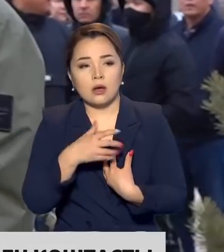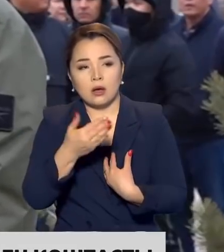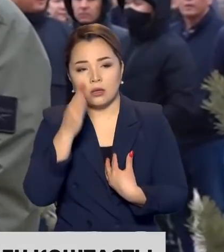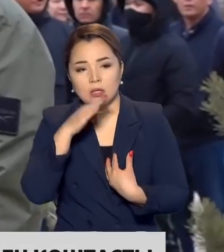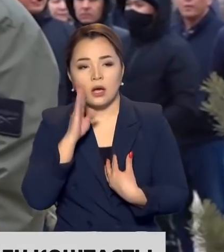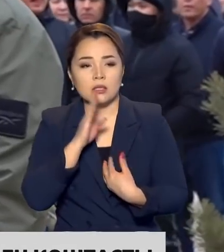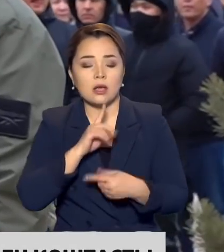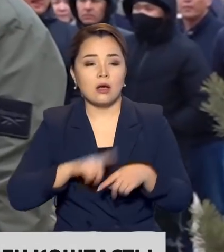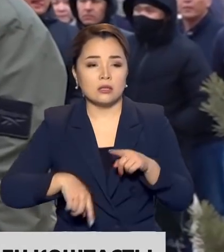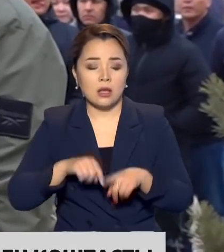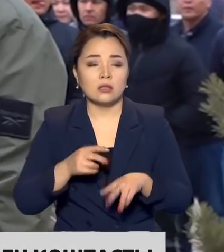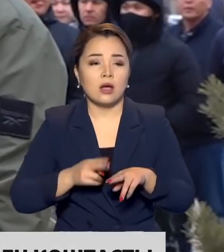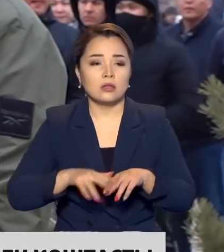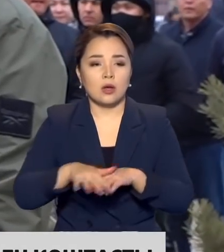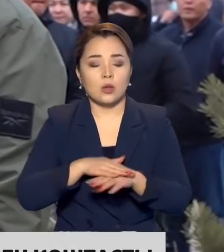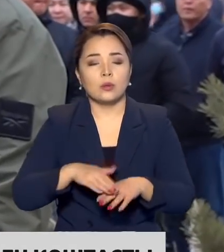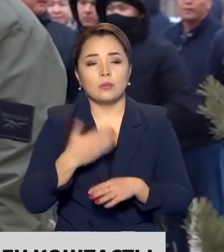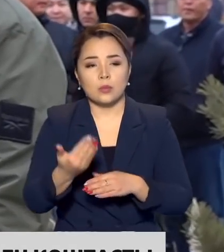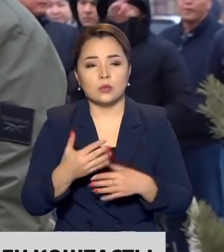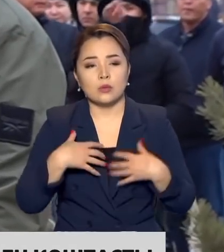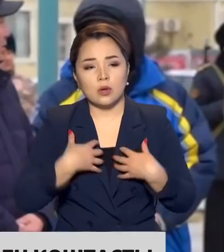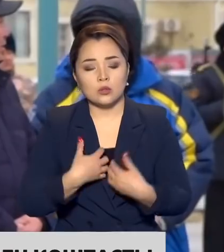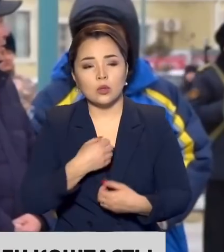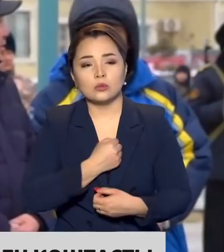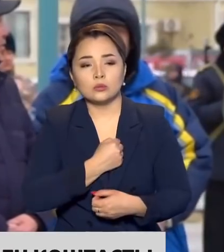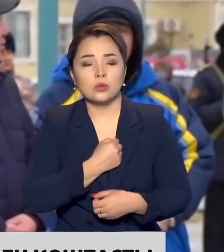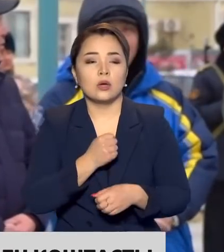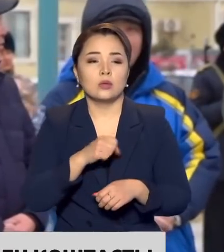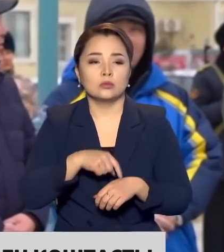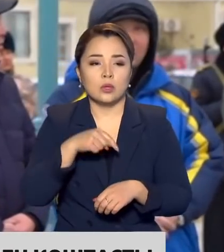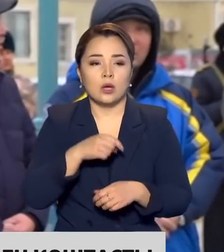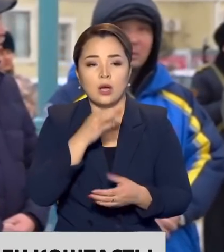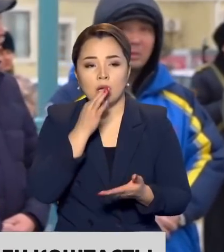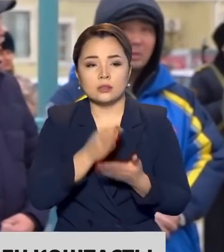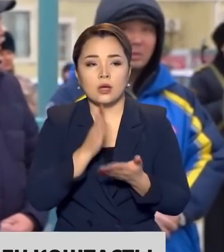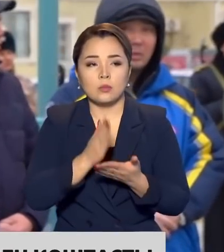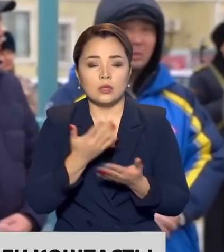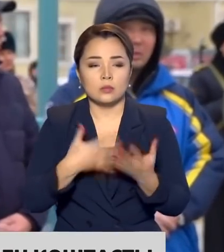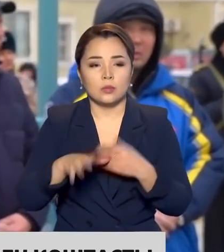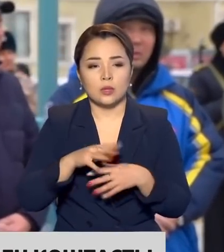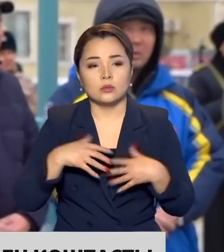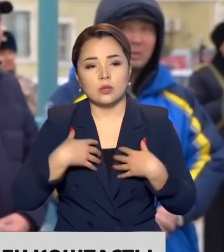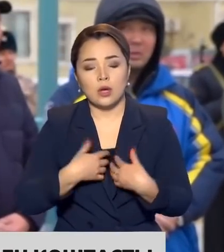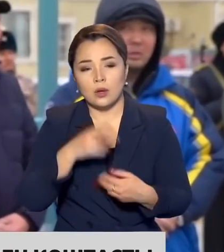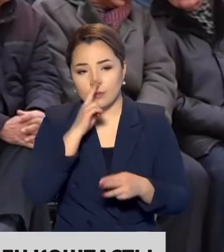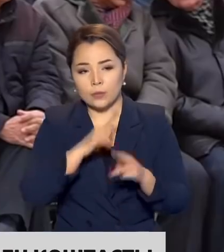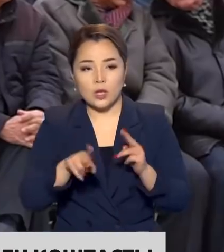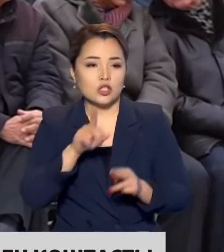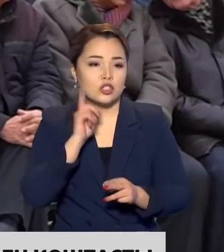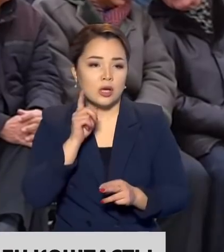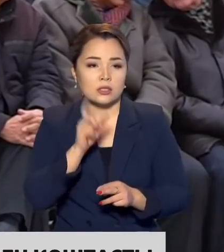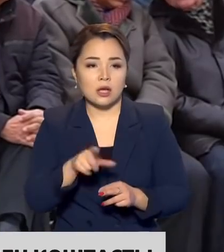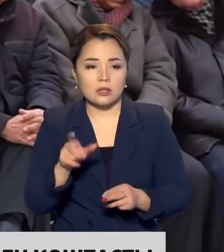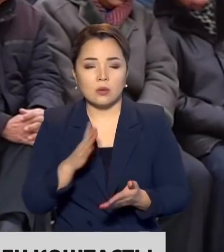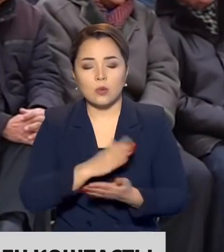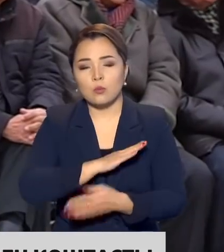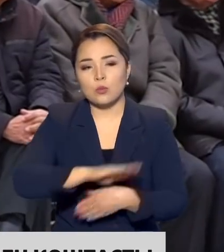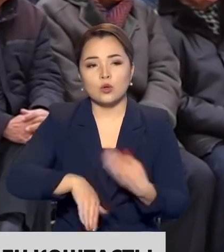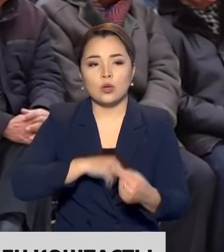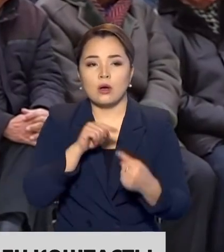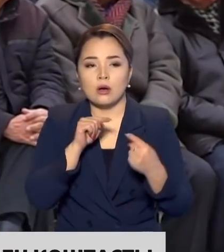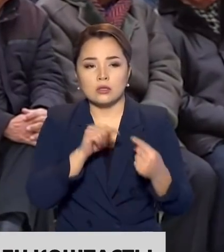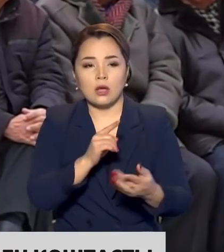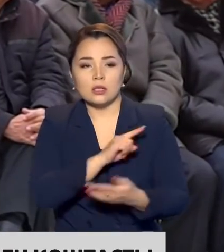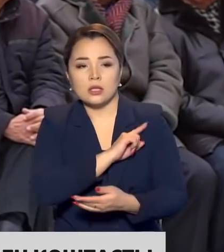мен қабырғасы қайысқан туған туысқа көңіл айтып басын сүйеді. Көпшілік қыршын кеткен жас сарбаздың бүлікшілерге қасқайып қарсы